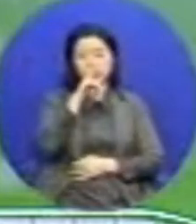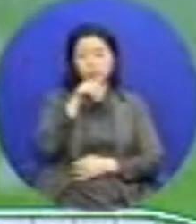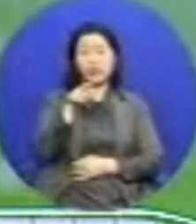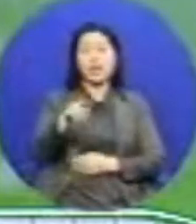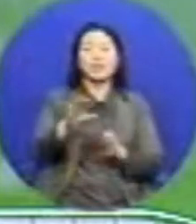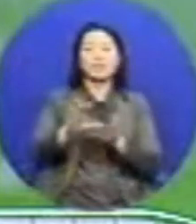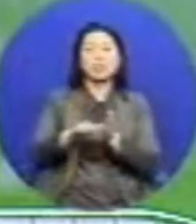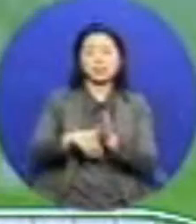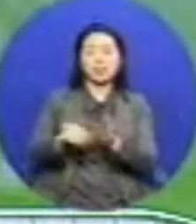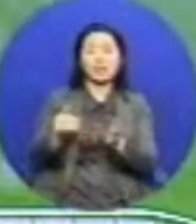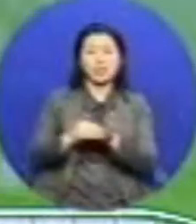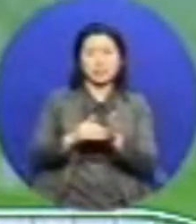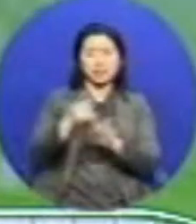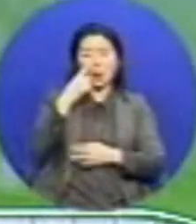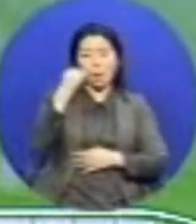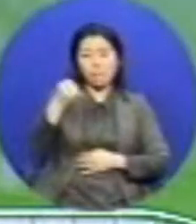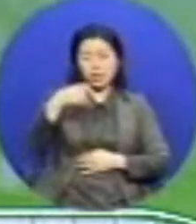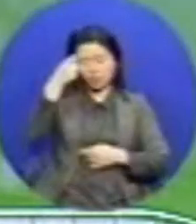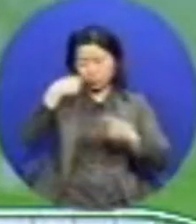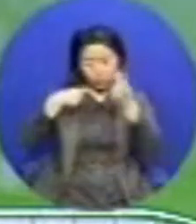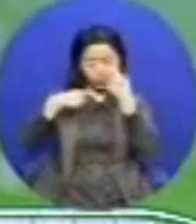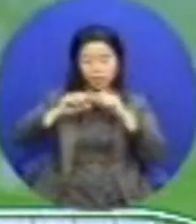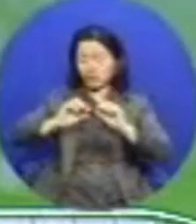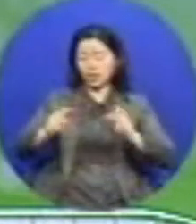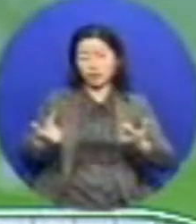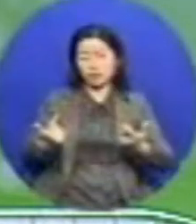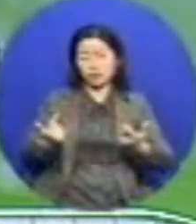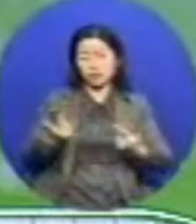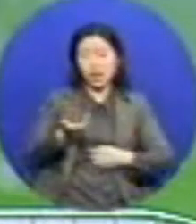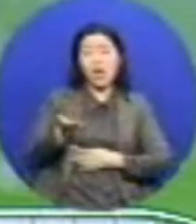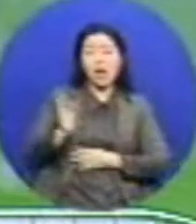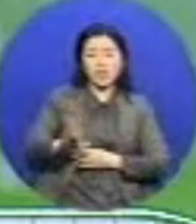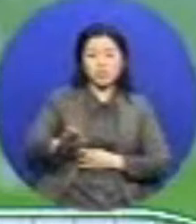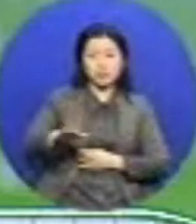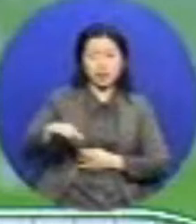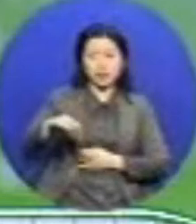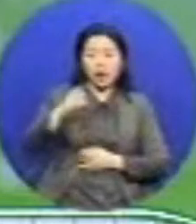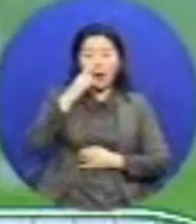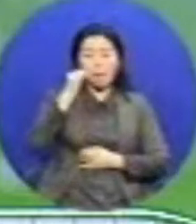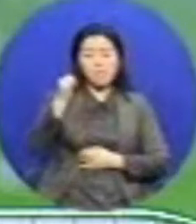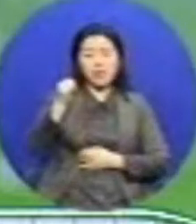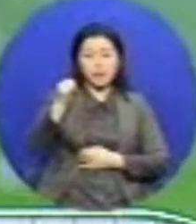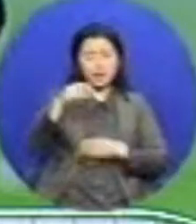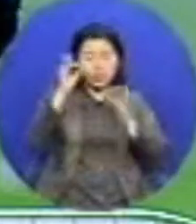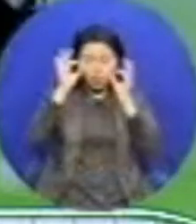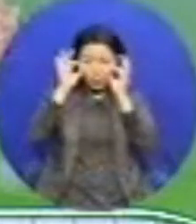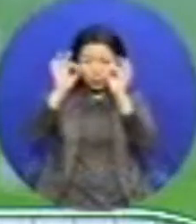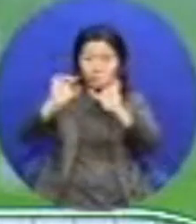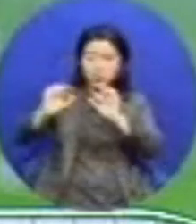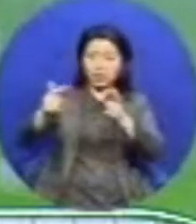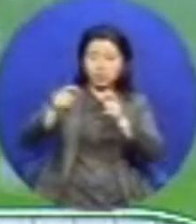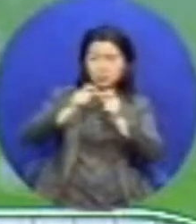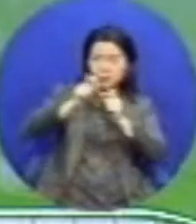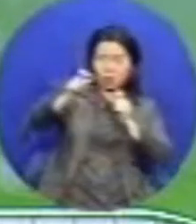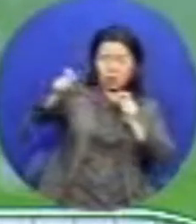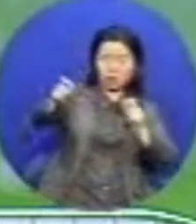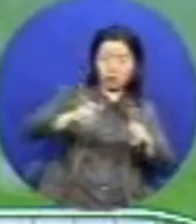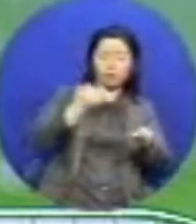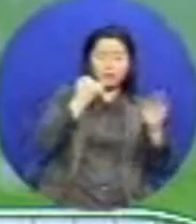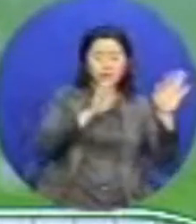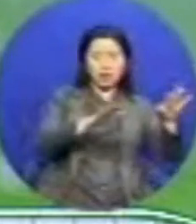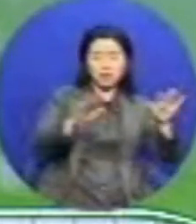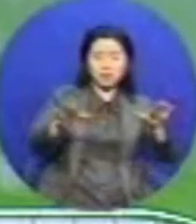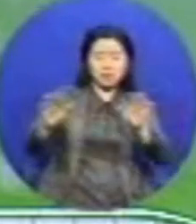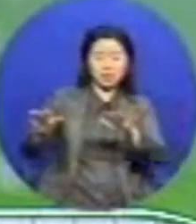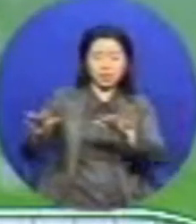그때까지 어머니 울지 도 않으셨습니다 그러나 어머니가 보이지 않는 그 먼 바다로 나갈 때 갑자기